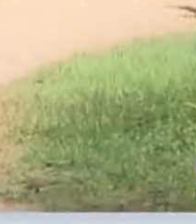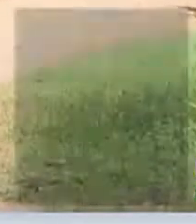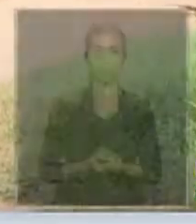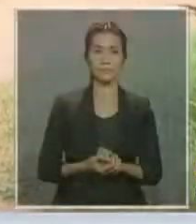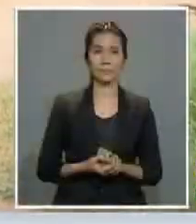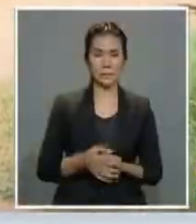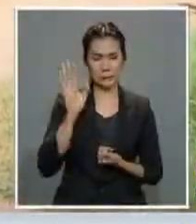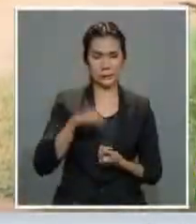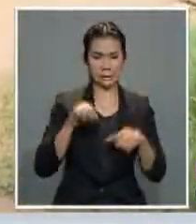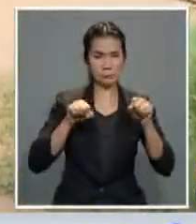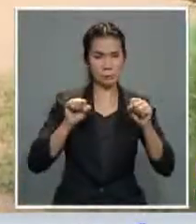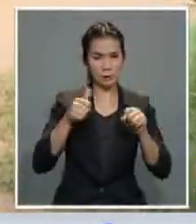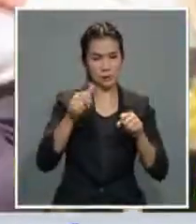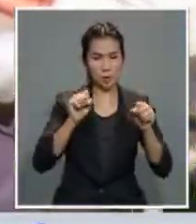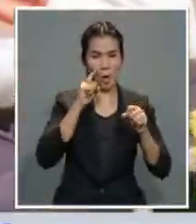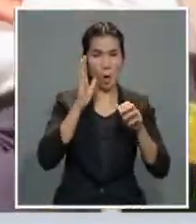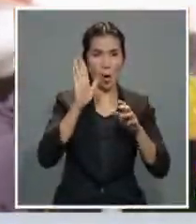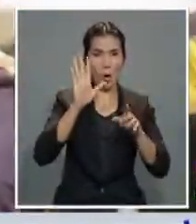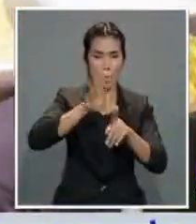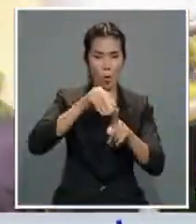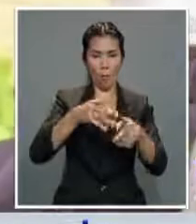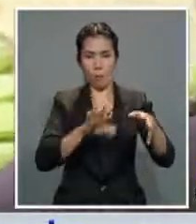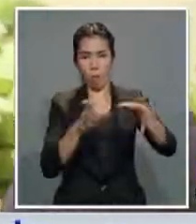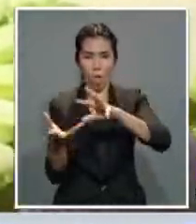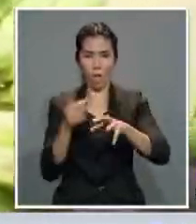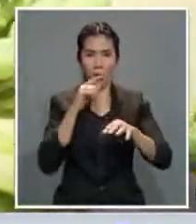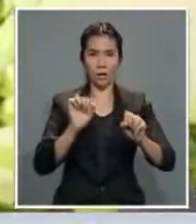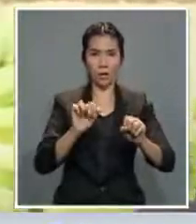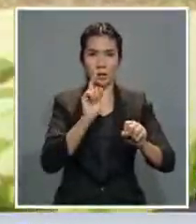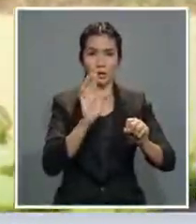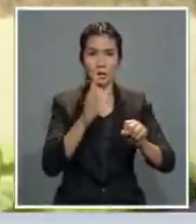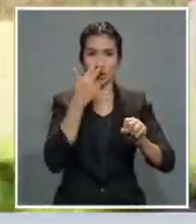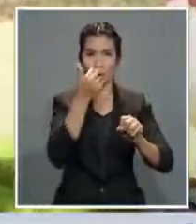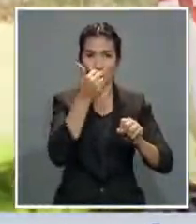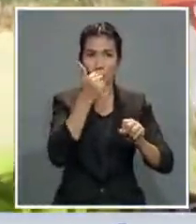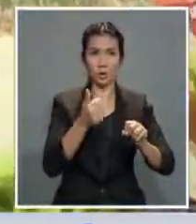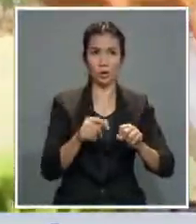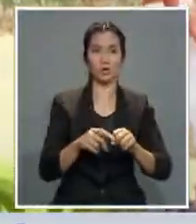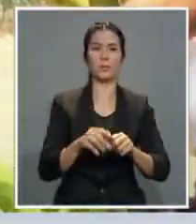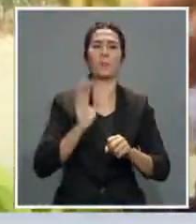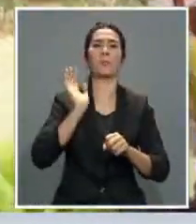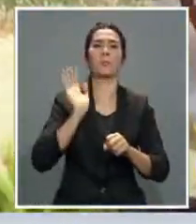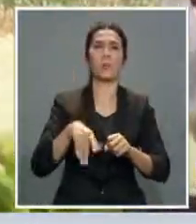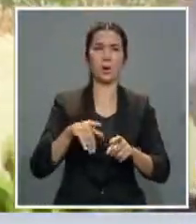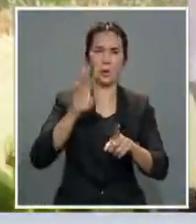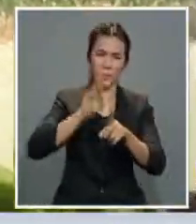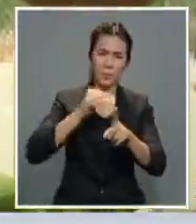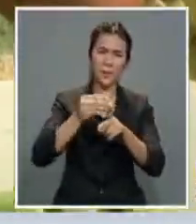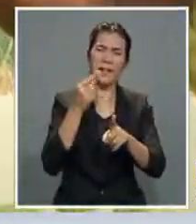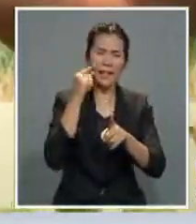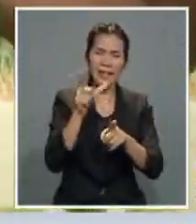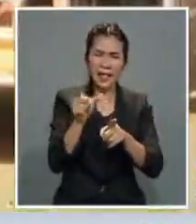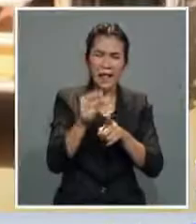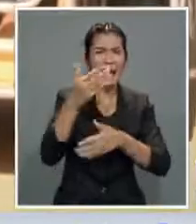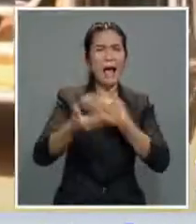เอาขับดีๆขับดีๆเดี๋ยวกล้วยหล่นเอานั่นๆๆๆนั่นอุ้ย แหม กล้วยก็กล้วยเล็กๆไม่รู้จะข